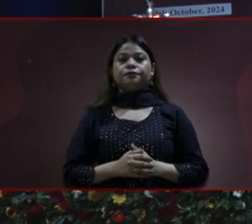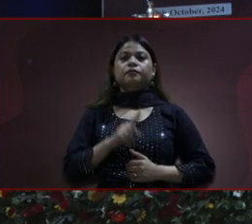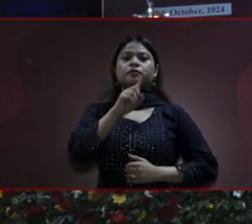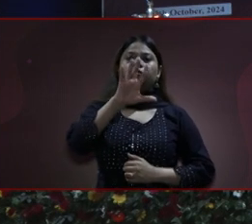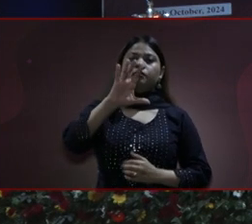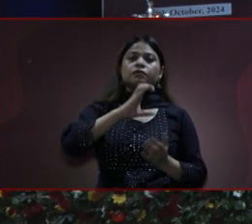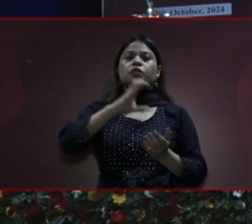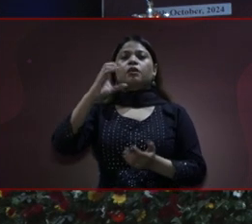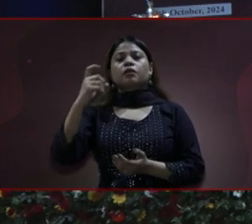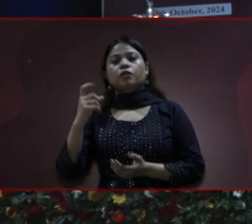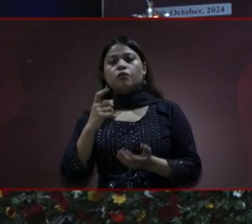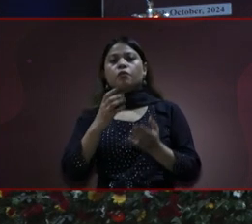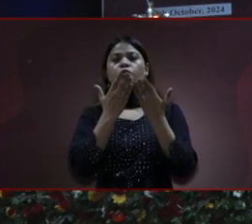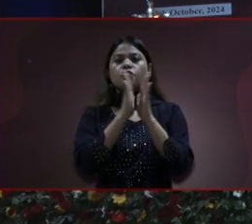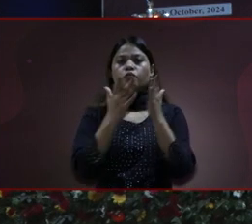2 करोड़ बच्चे हैं,